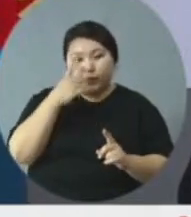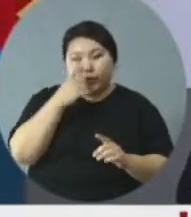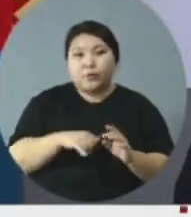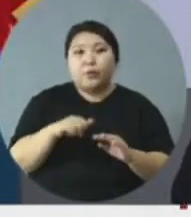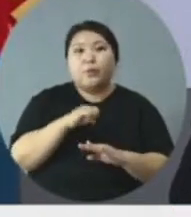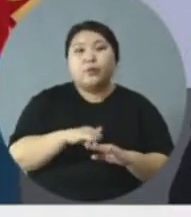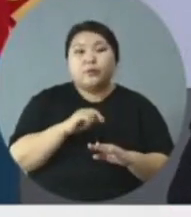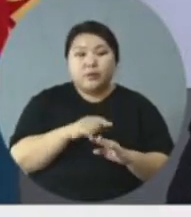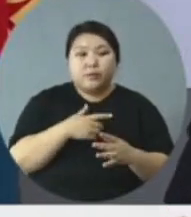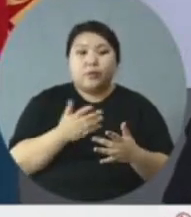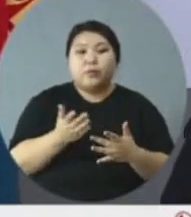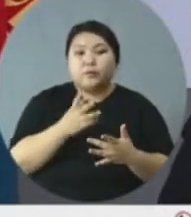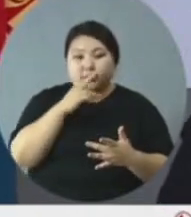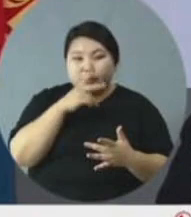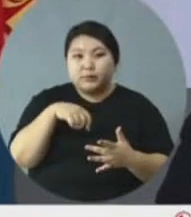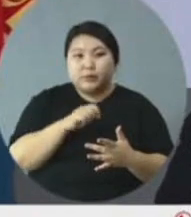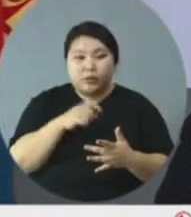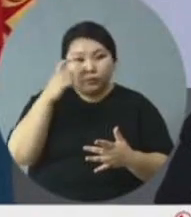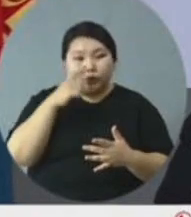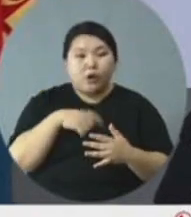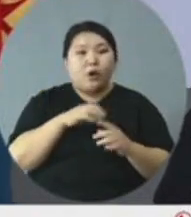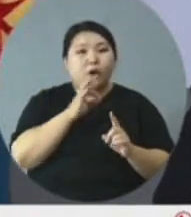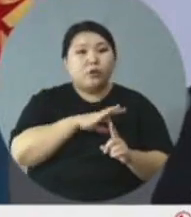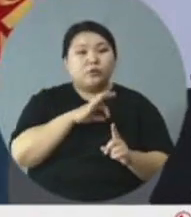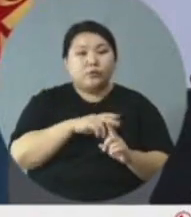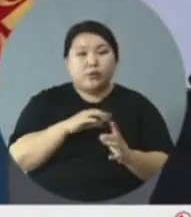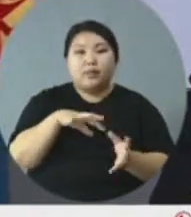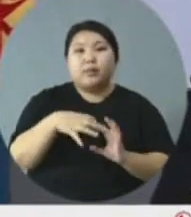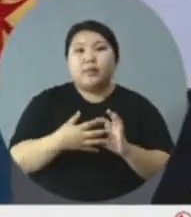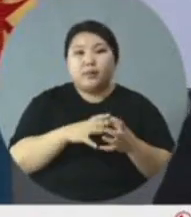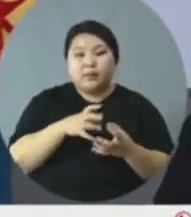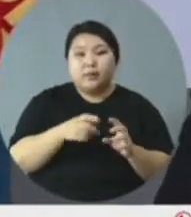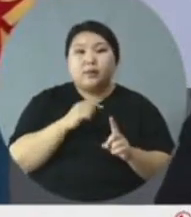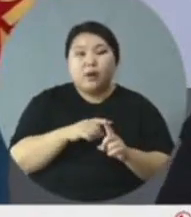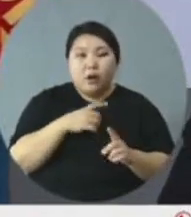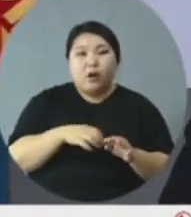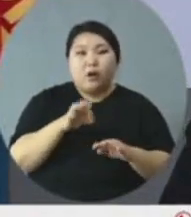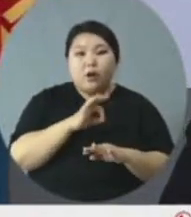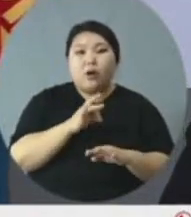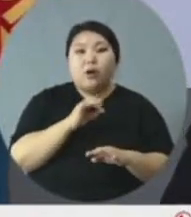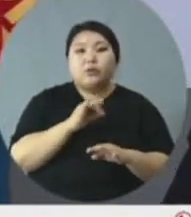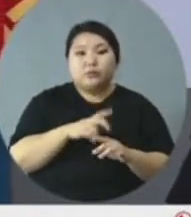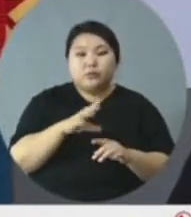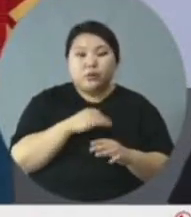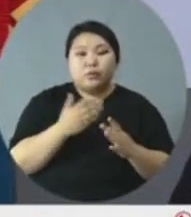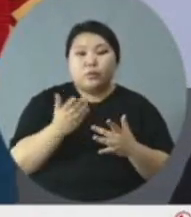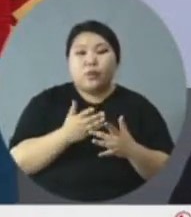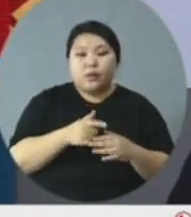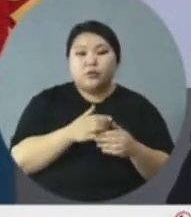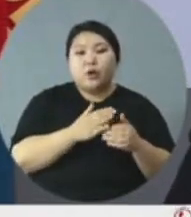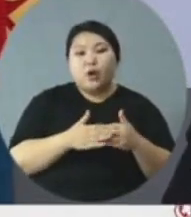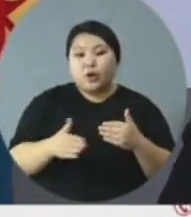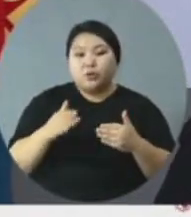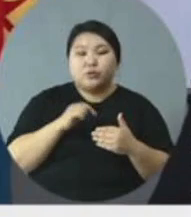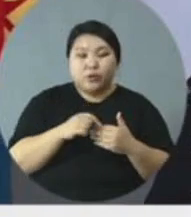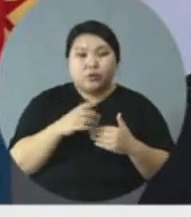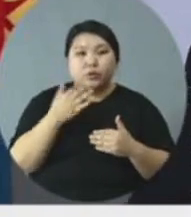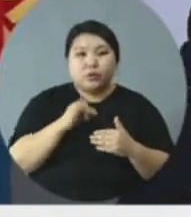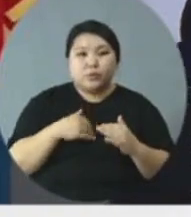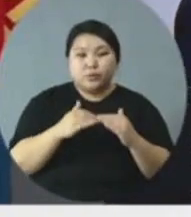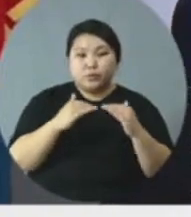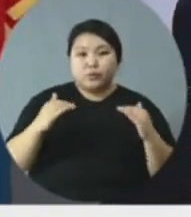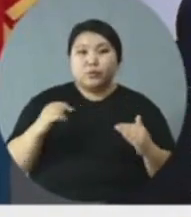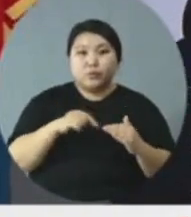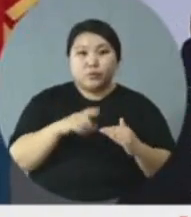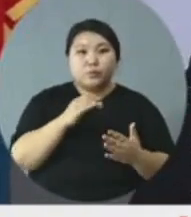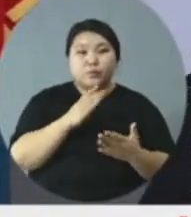манай Монгол улсын маань одоо дундаж цалин хөлс орлого бол одоо дэлхийн одоо орнуудын бас тий дундаас хойшо тийм